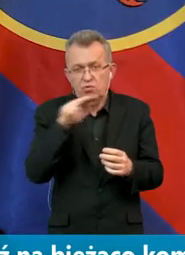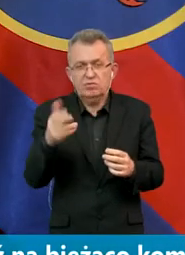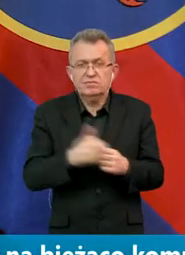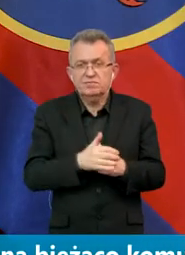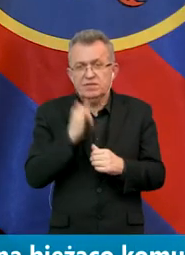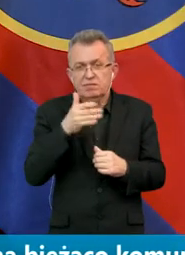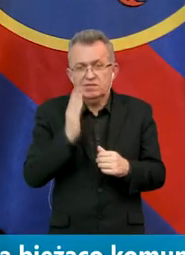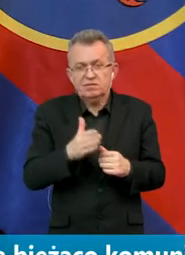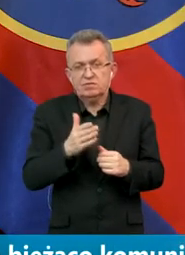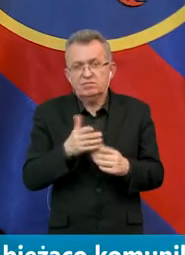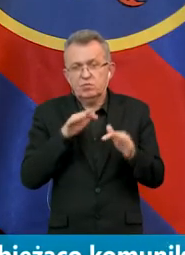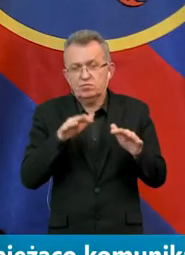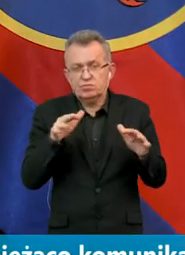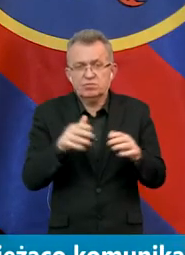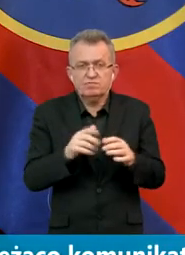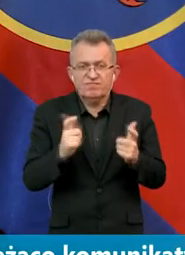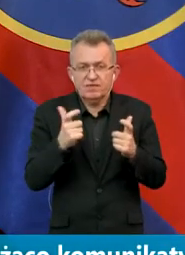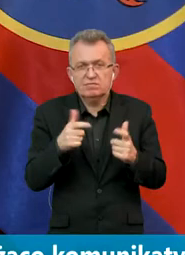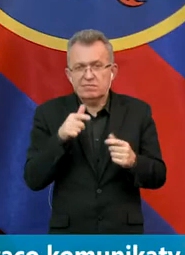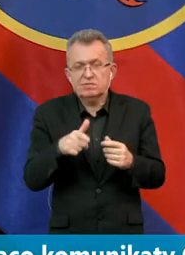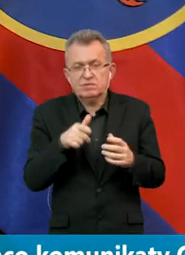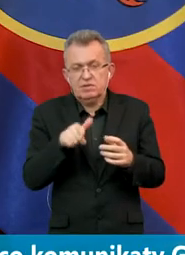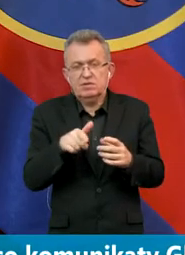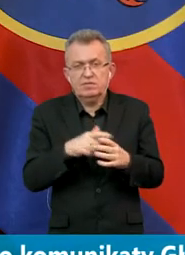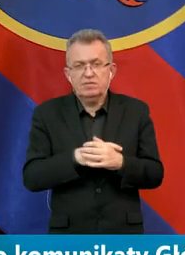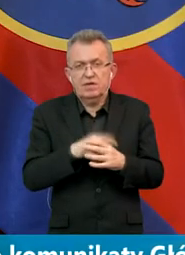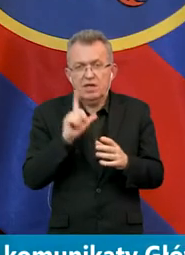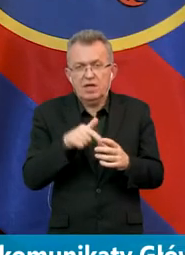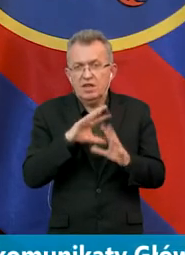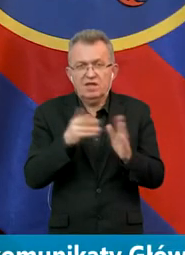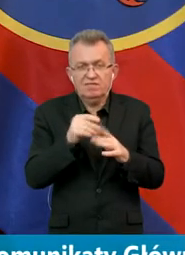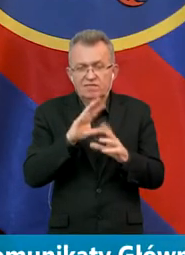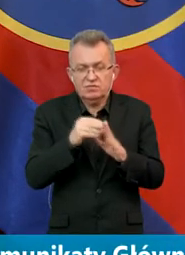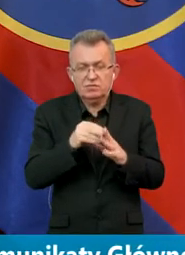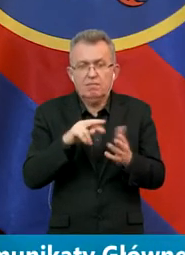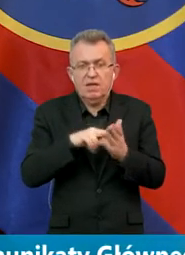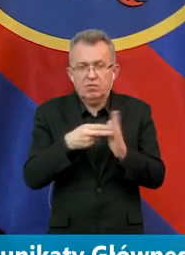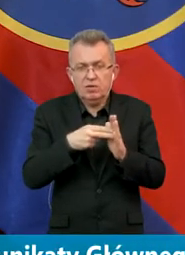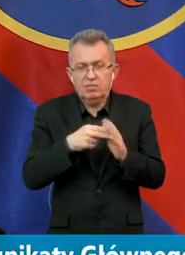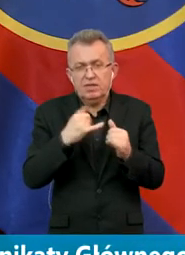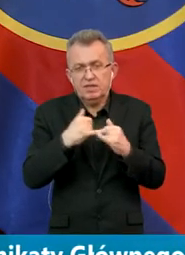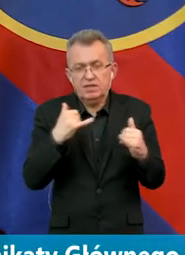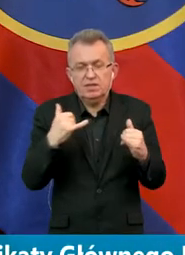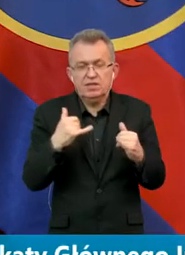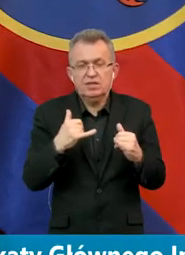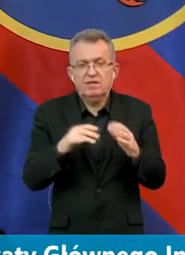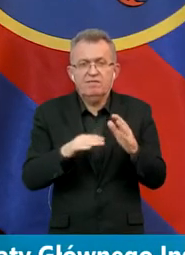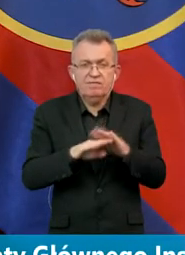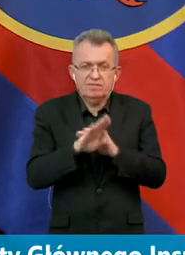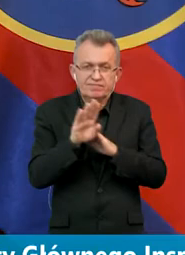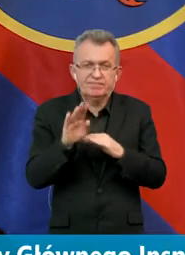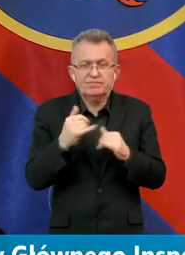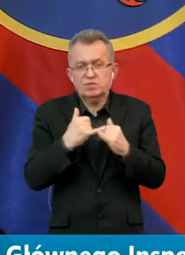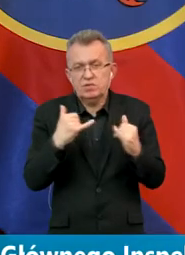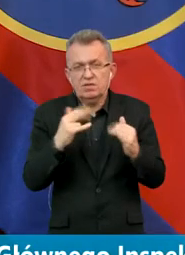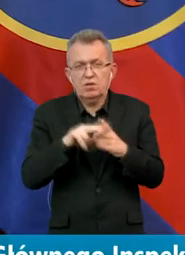i będzie też sporo wydarzeń wokół tego, ale to nie wszystko oczywiście, planujemy cały pakiet wydarzeń